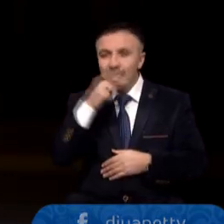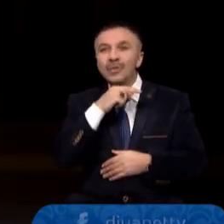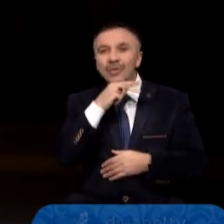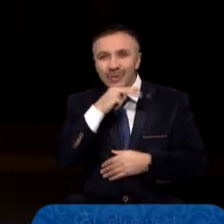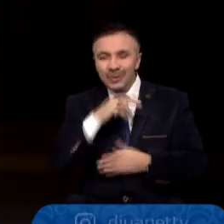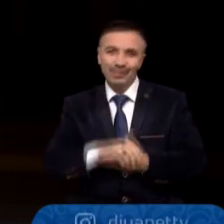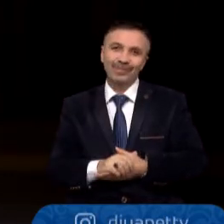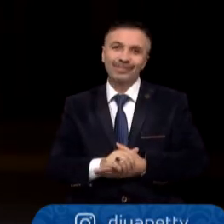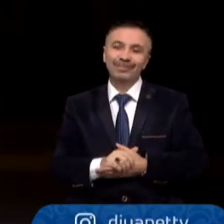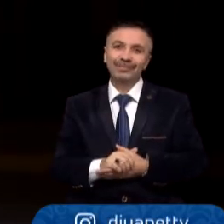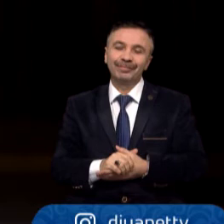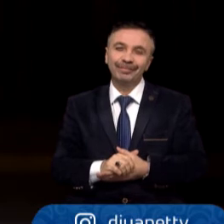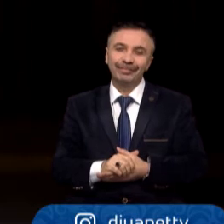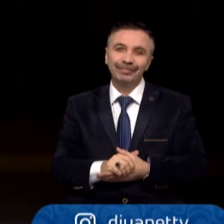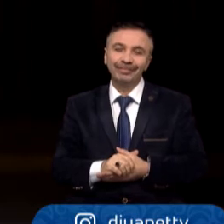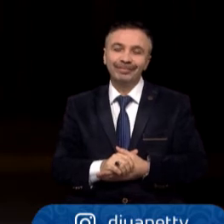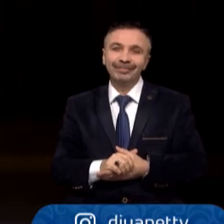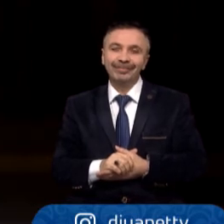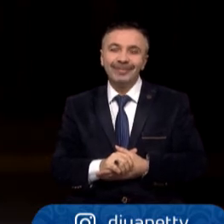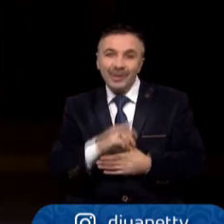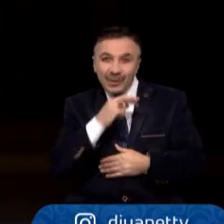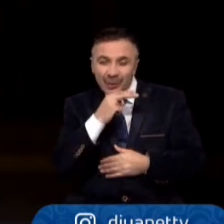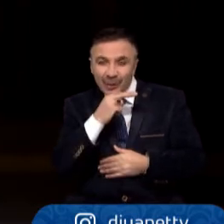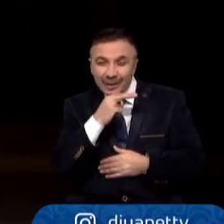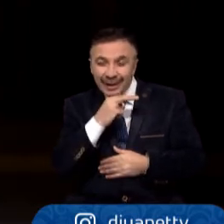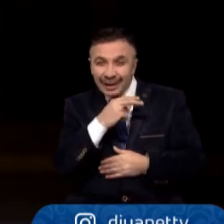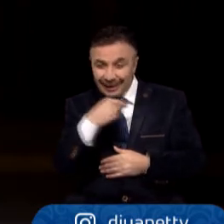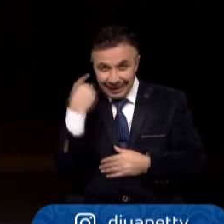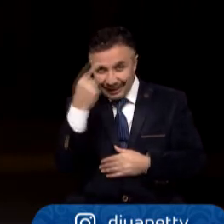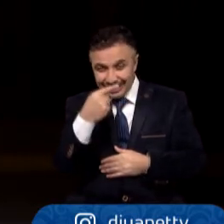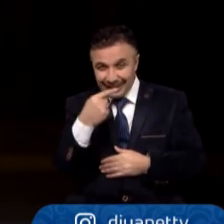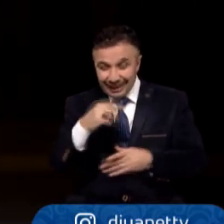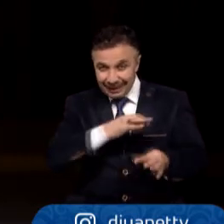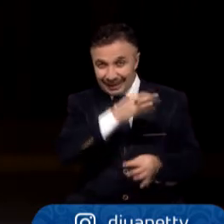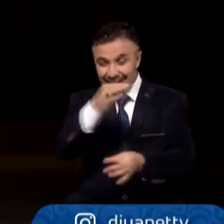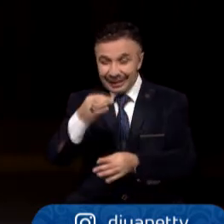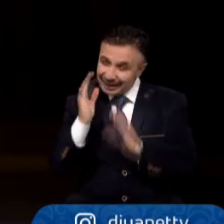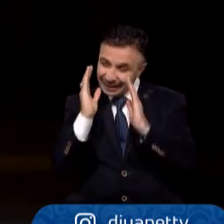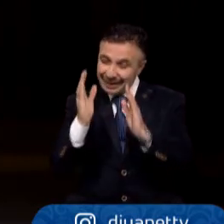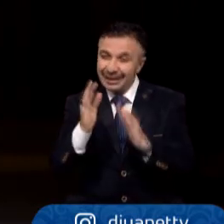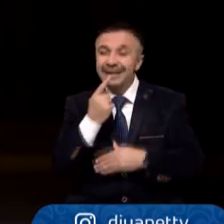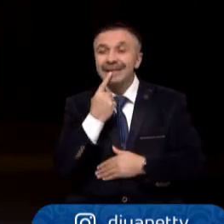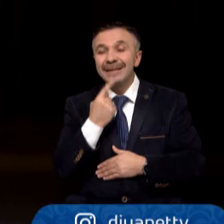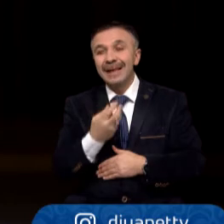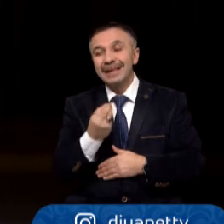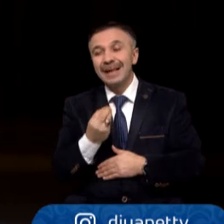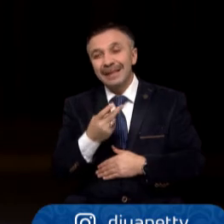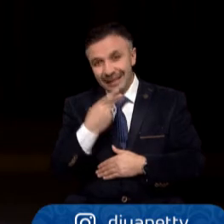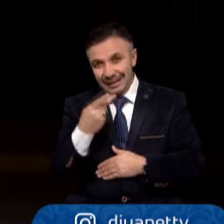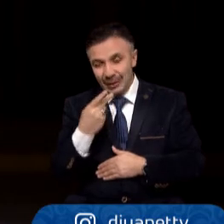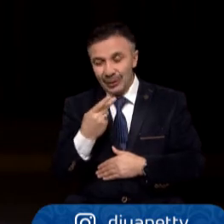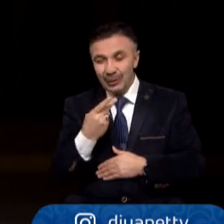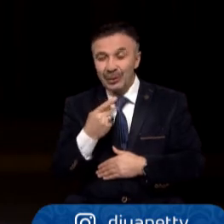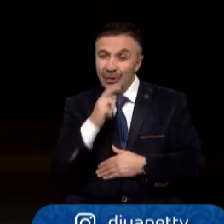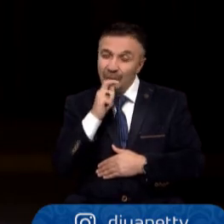yüzünüz gülsün ve mütebessim bir çehre ile insanlara gidin tatlı tatlı